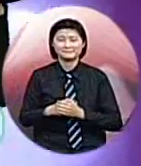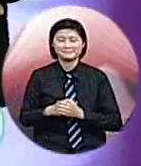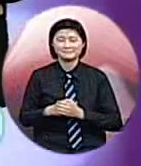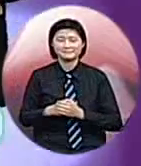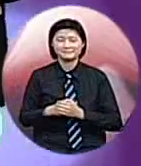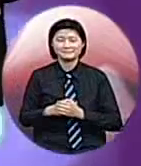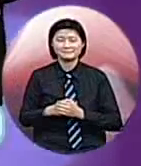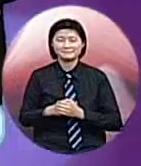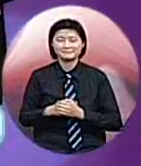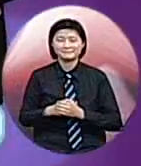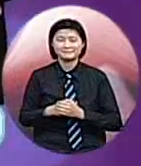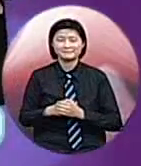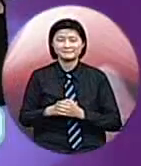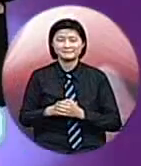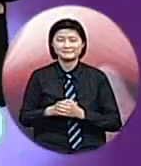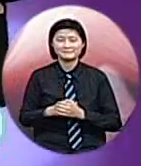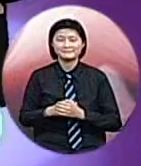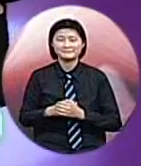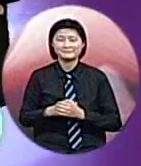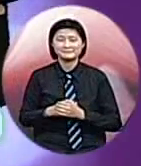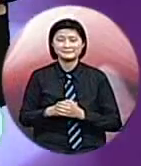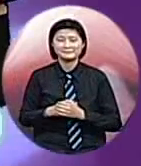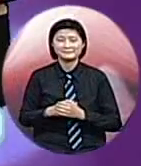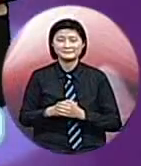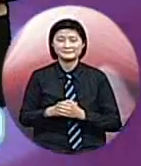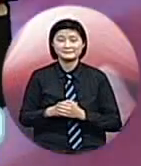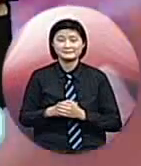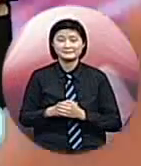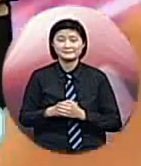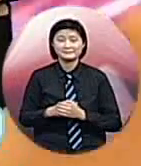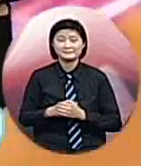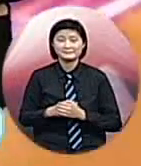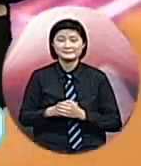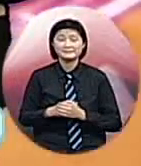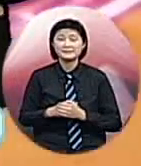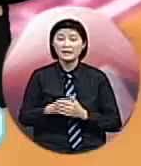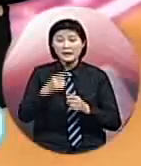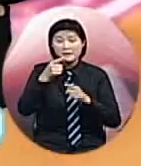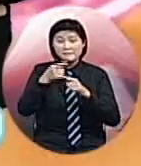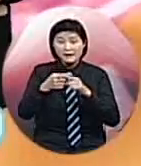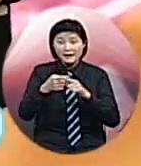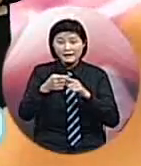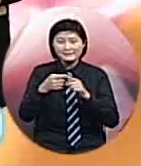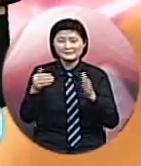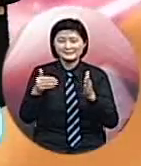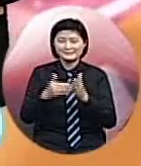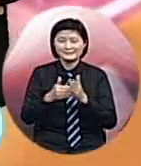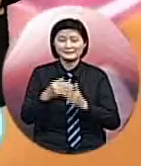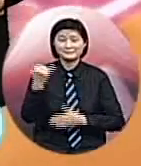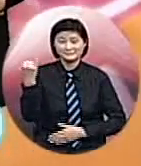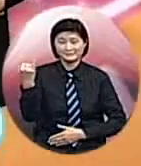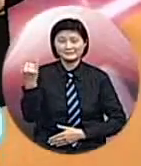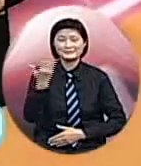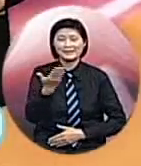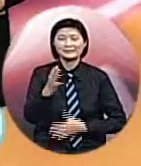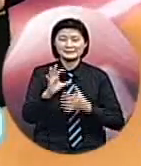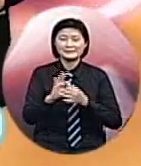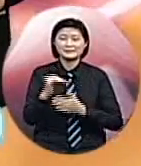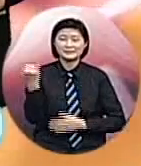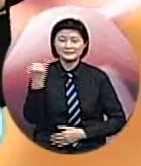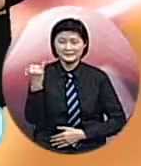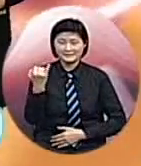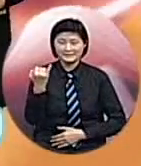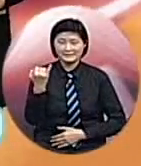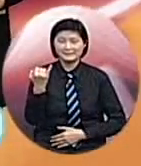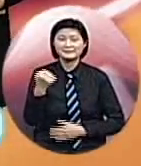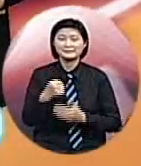060-608-1004번으로 네. 전화를 걸어주시면 됩니다. 그렇습니다. 자, 이제 반 왔으니까 우리 길정화 씨의 당신의 여자, 5천만 국민의